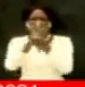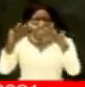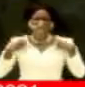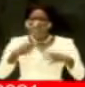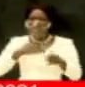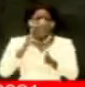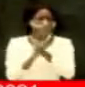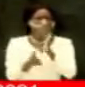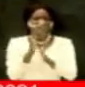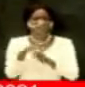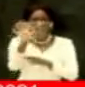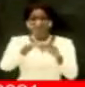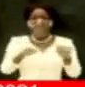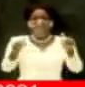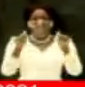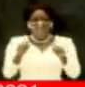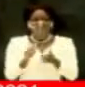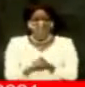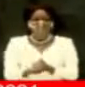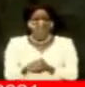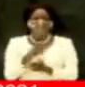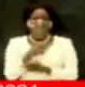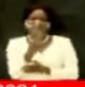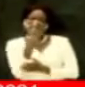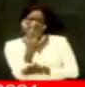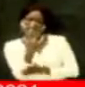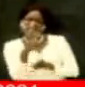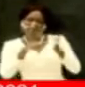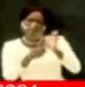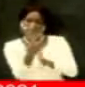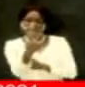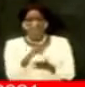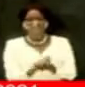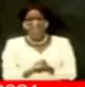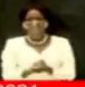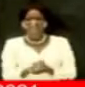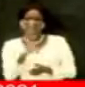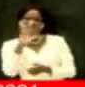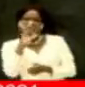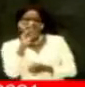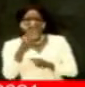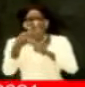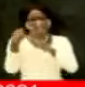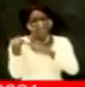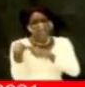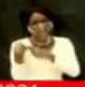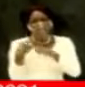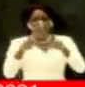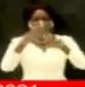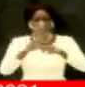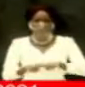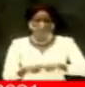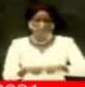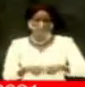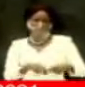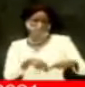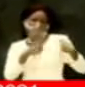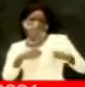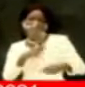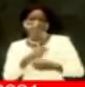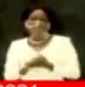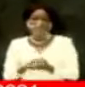ndiye madini muna ningole na jintu chimozi kuti tikamakamba udindo okhala ni moyo chizunga made